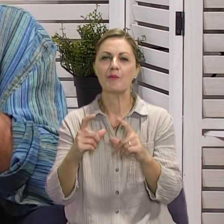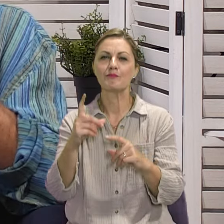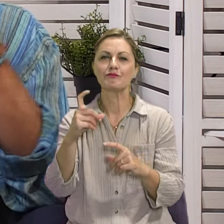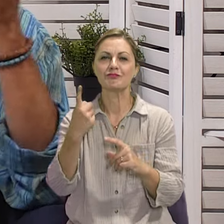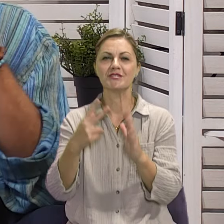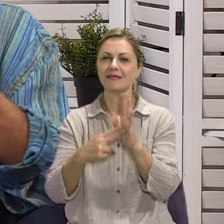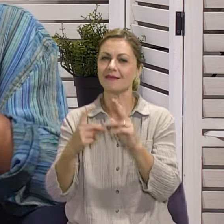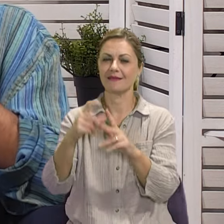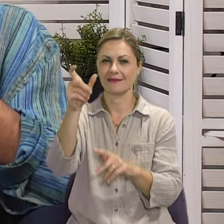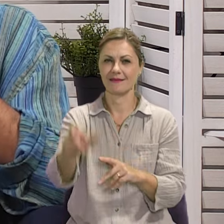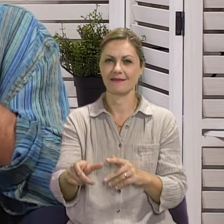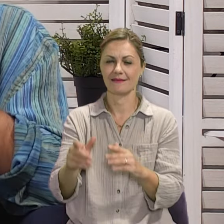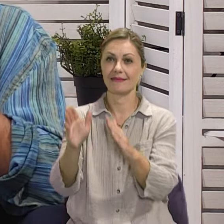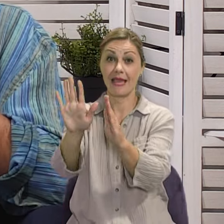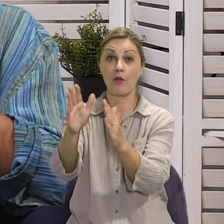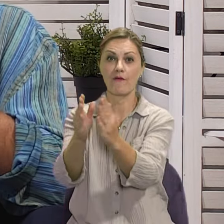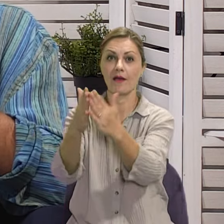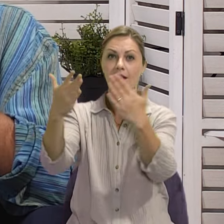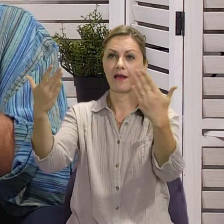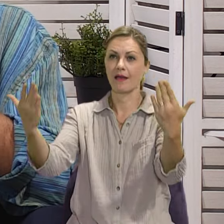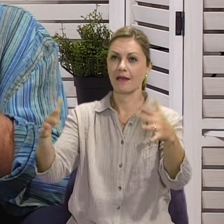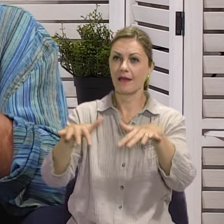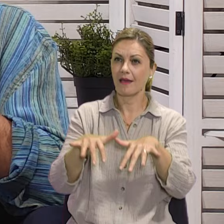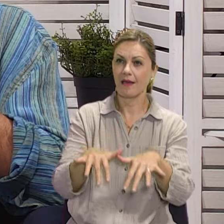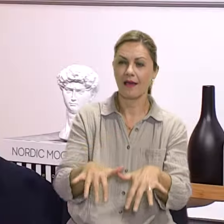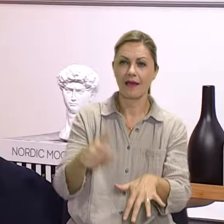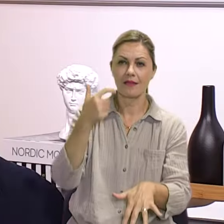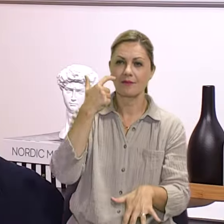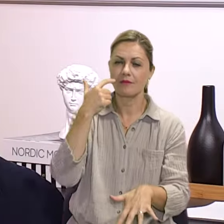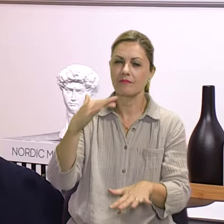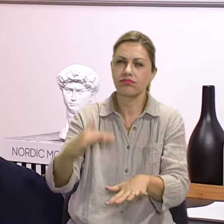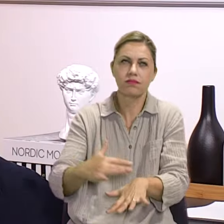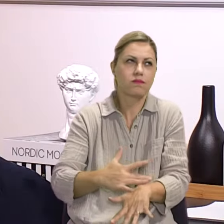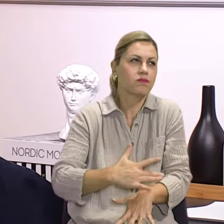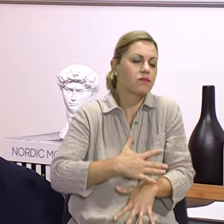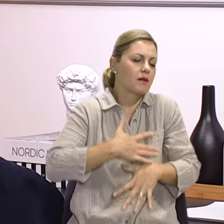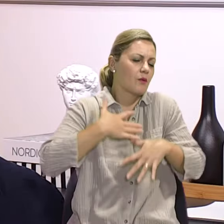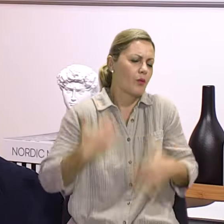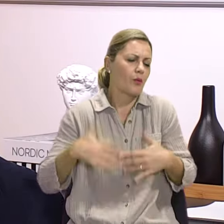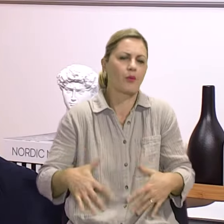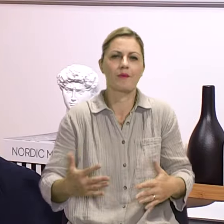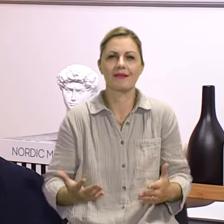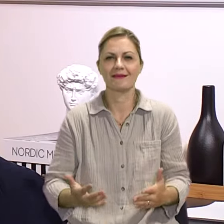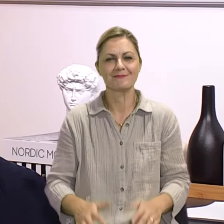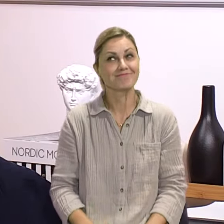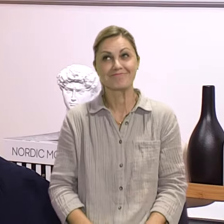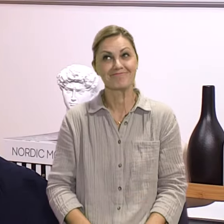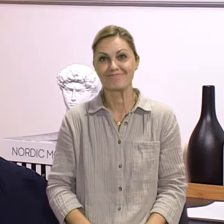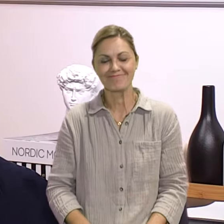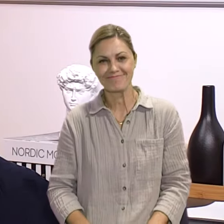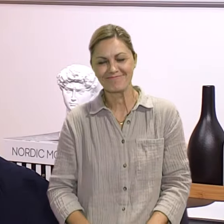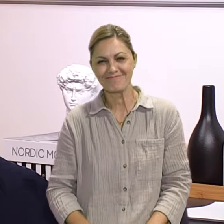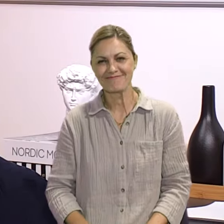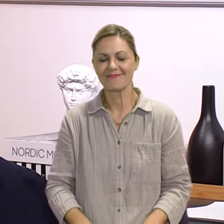Predivno. Jednostavno, ne možete vjerovati. Pročitala sam, vjerojatno taj sad podatak,